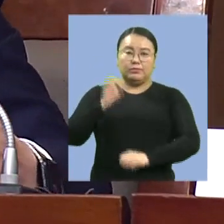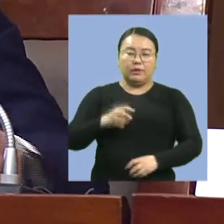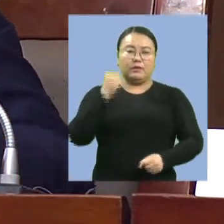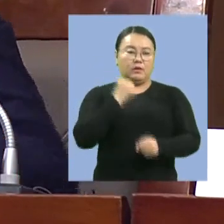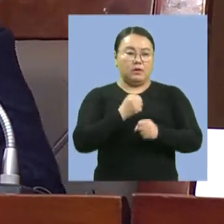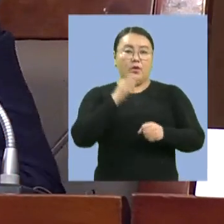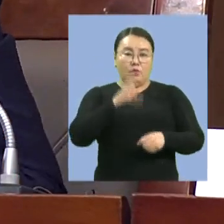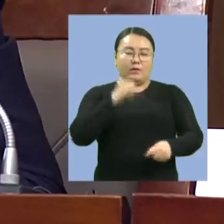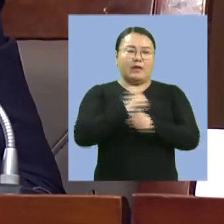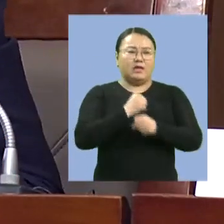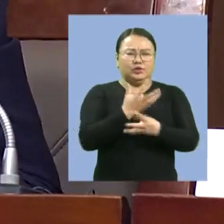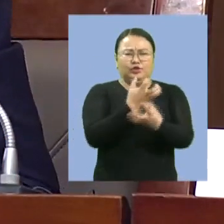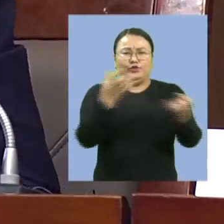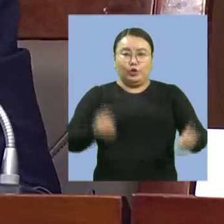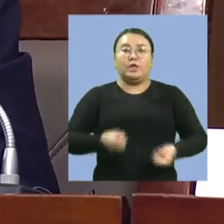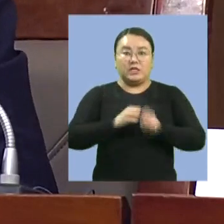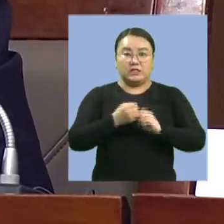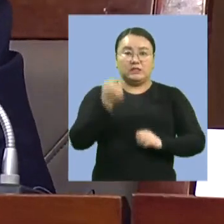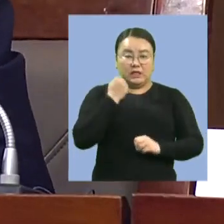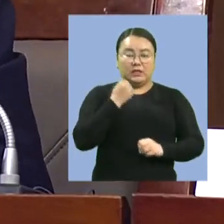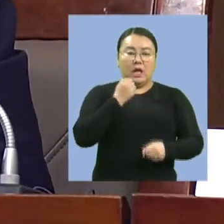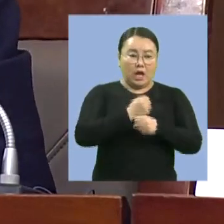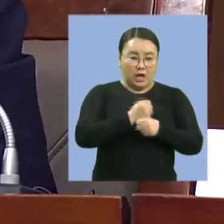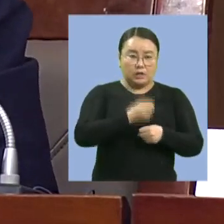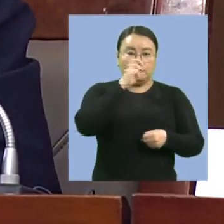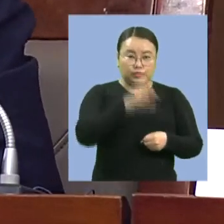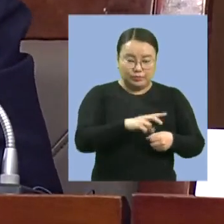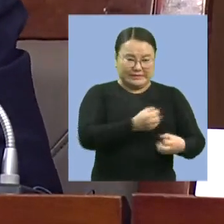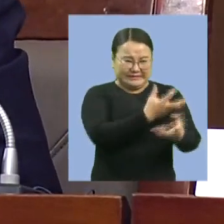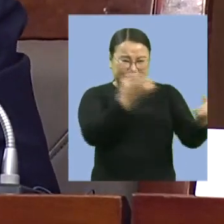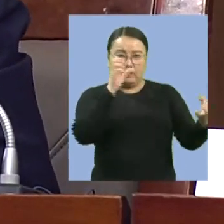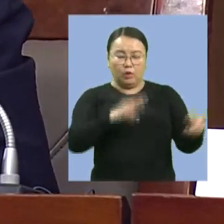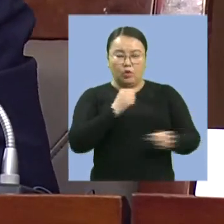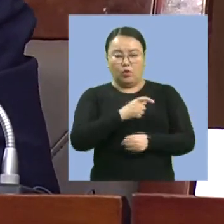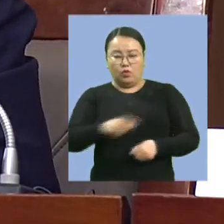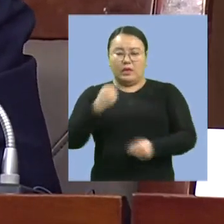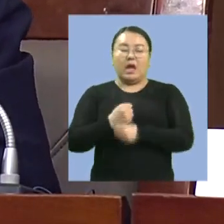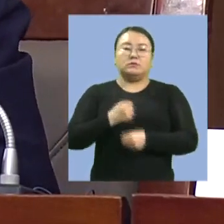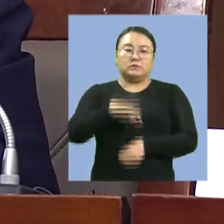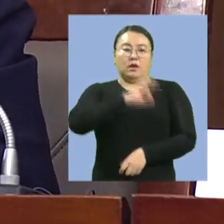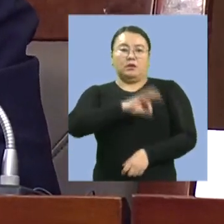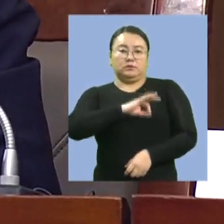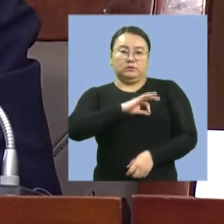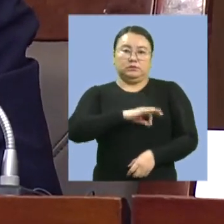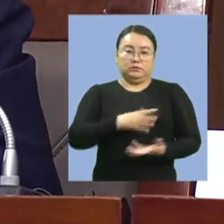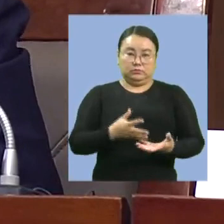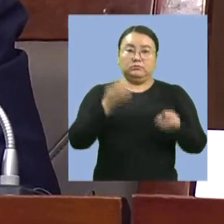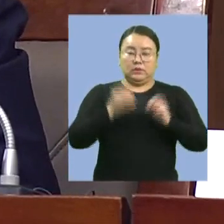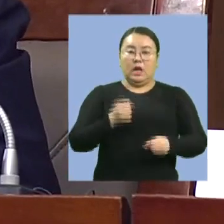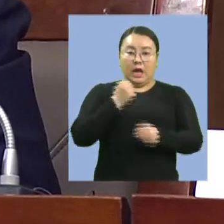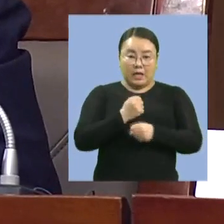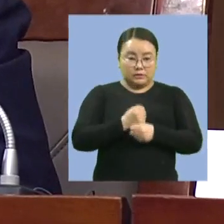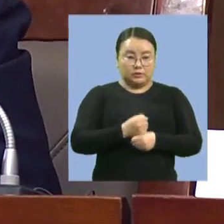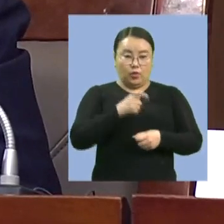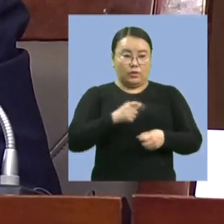Аж үйлдвэрж жижил ажлын байр бий болно. Ажлын байр бий болж ижил хүмүүс ажилтаа орлоготой болно. Хүмүүс ажилтаа орлоготой болж ижил ажилгүйд